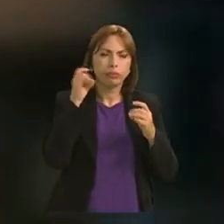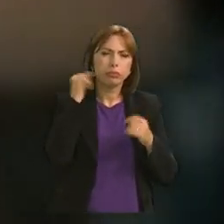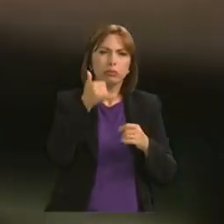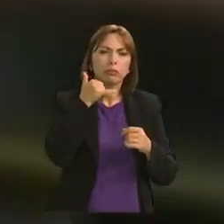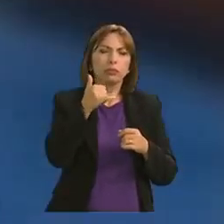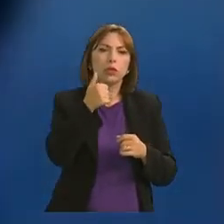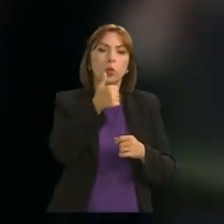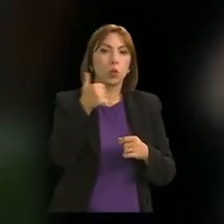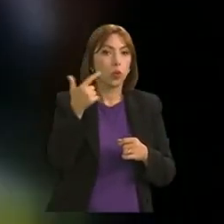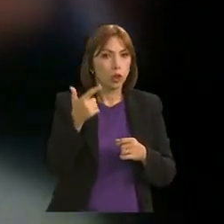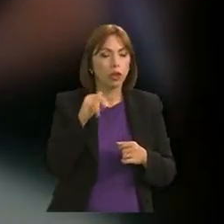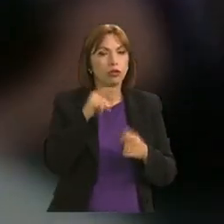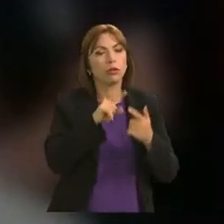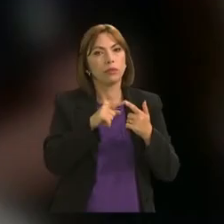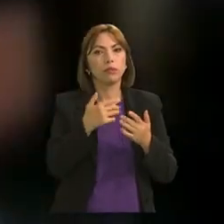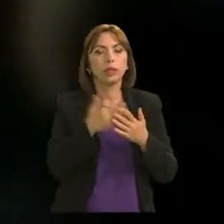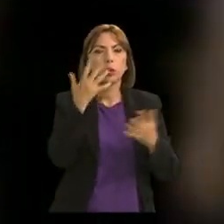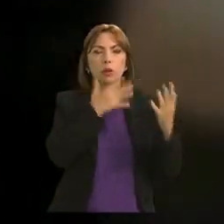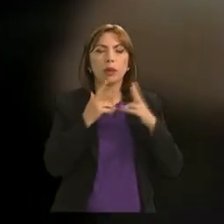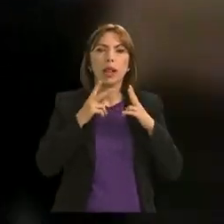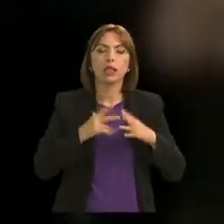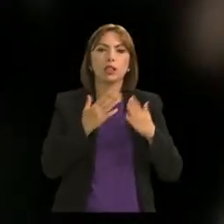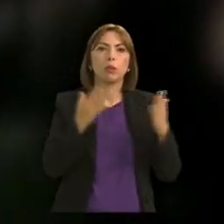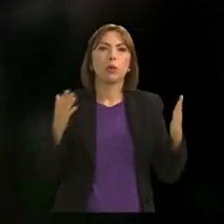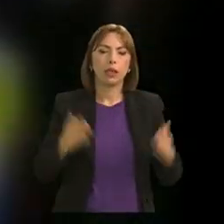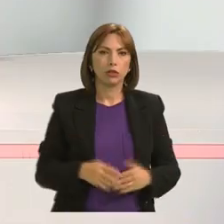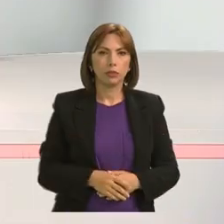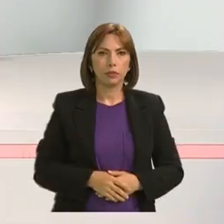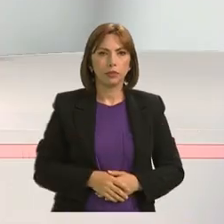112 și cealaltă pentru tulburarea liniștii publice.